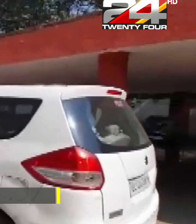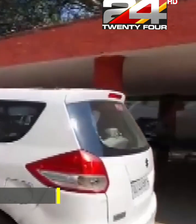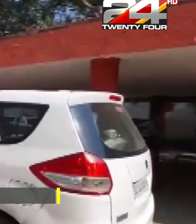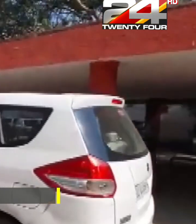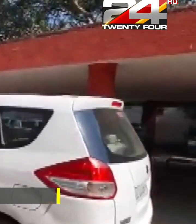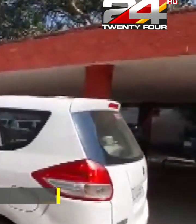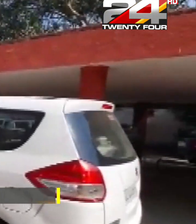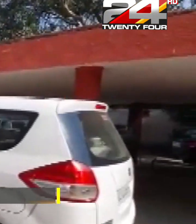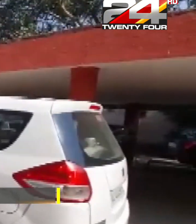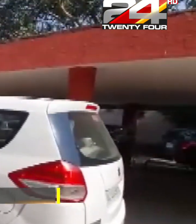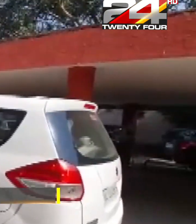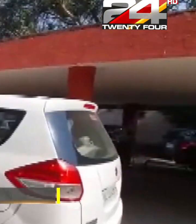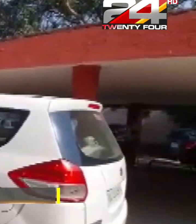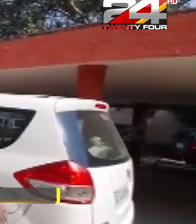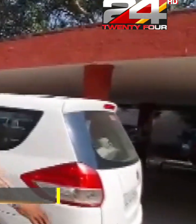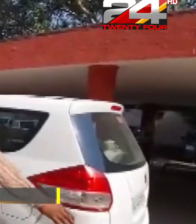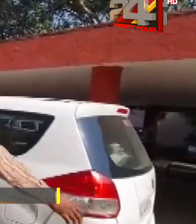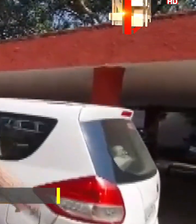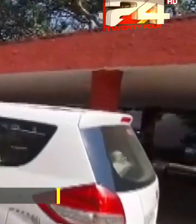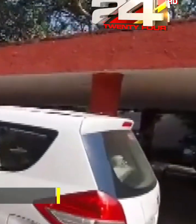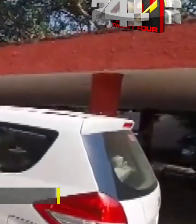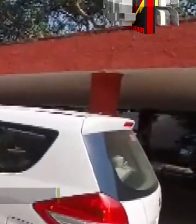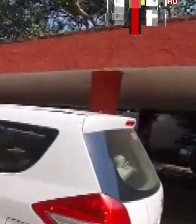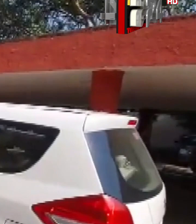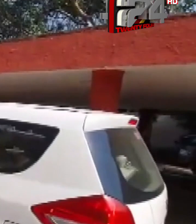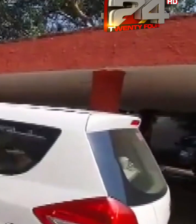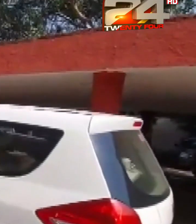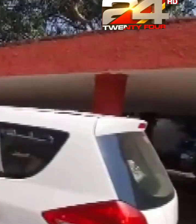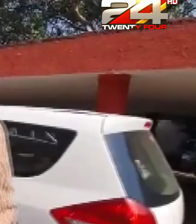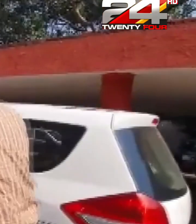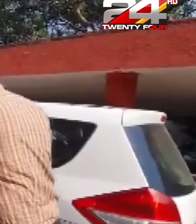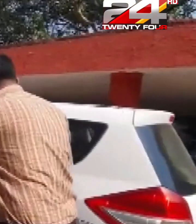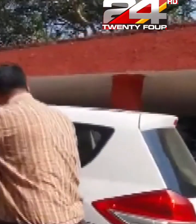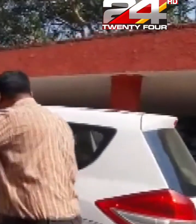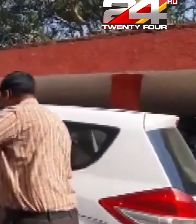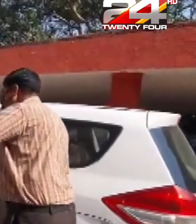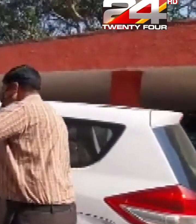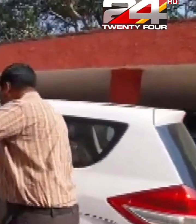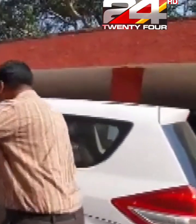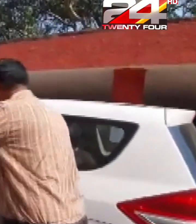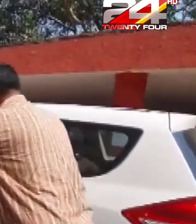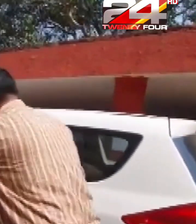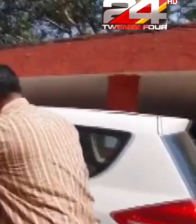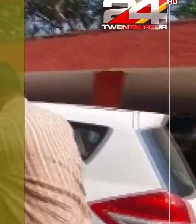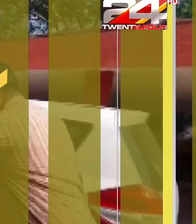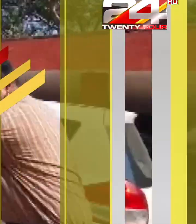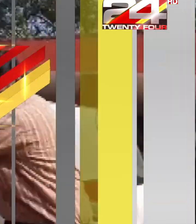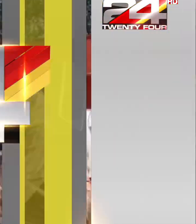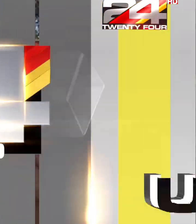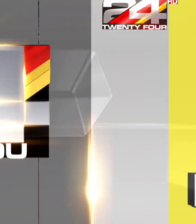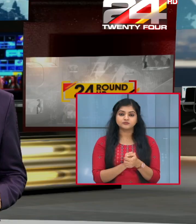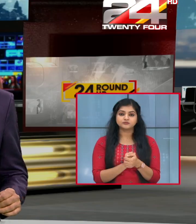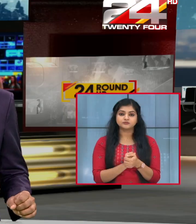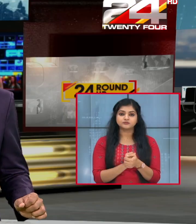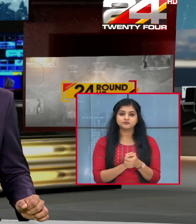ആര്യനെ പ്രതിപട്ടികയിൽ നിന്ന് ഒഴിവാക്കി വാങ്കടയെ ചെന്നൈയിലേക്ക് സ്ഥലം മാറ്റുകയും ചെയ്തു. ആർ രാധാകൃഷ്ണൻ, 24 ഡൽഹി.